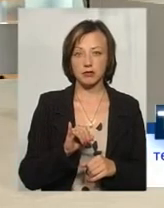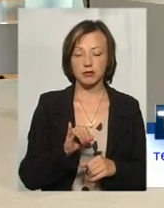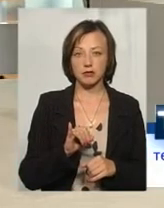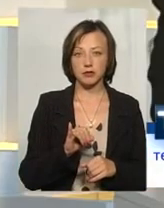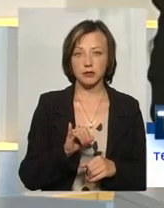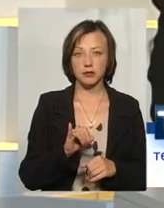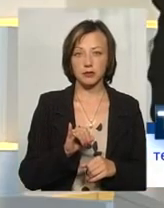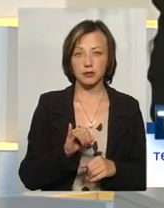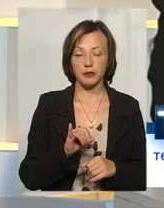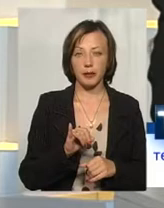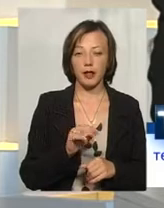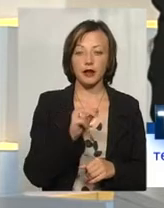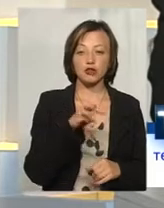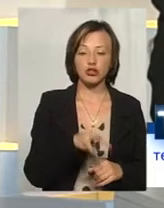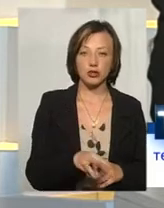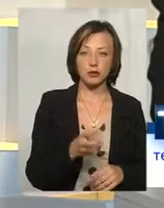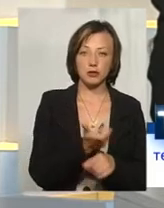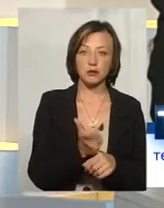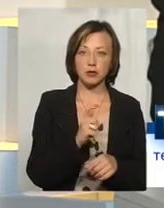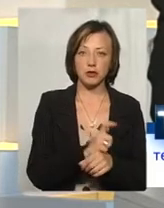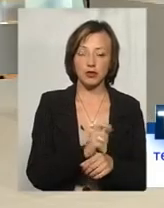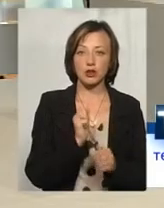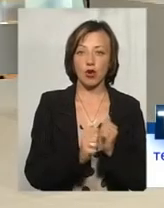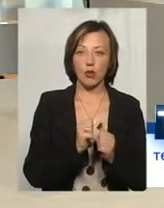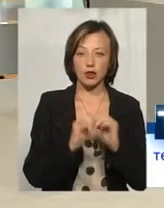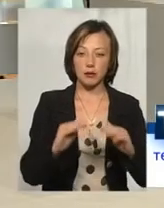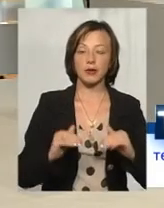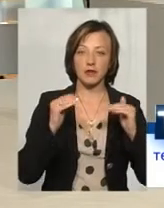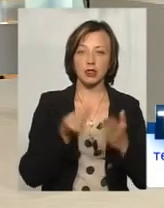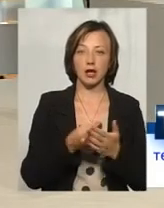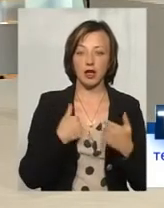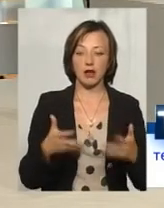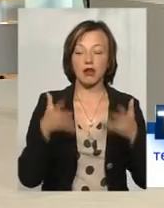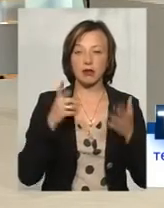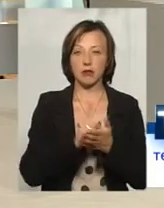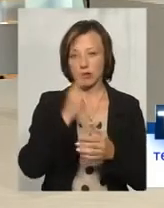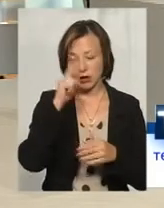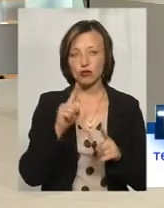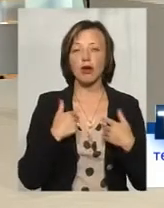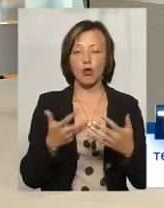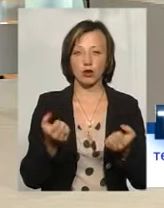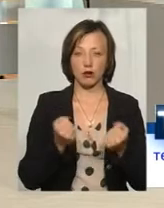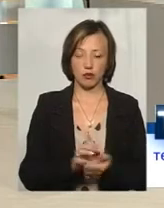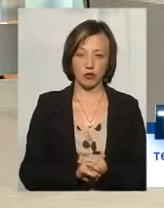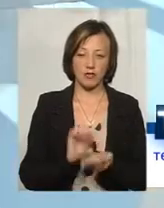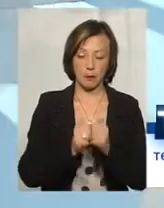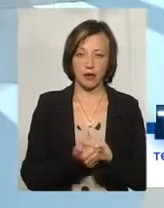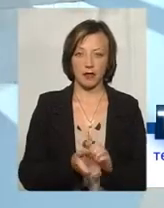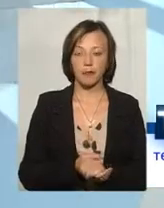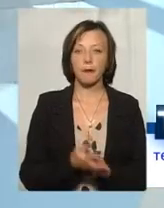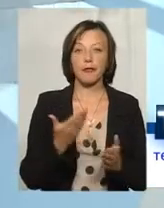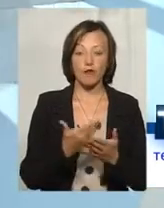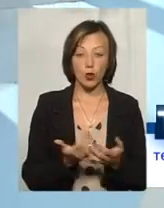це чим більше за кожне підвищення тарифу, я чітко маю знати, що я отримую. Так от,